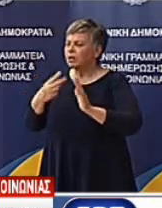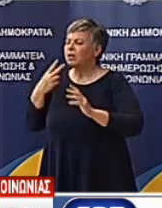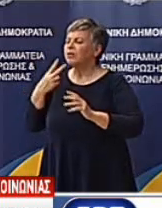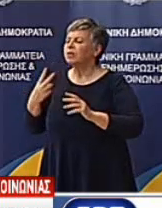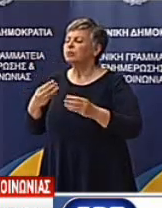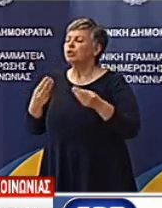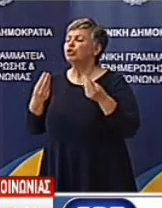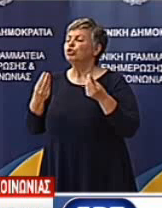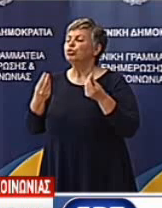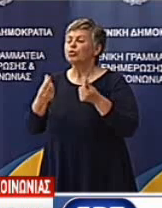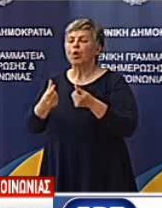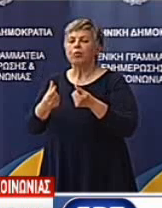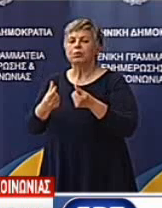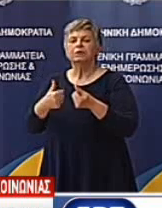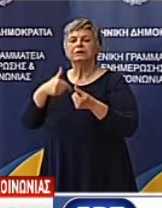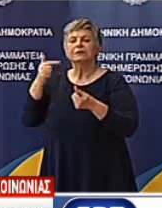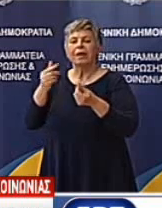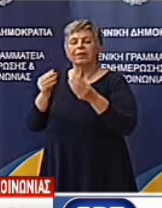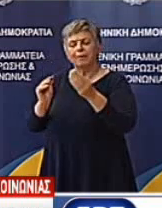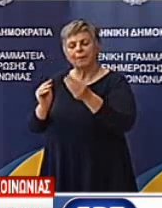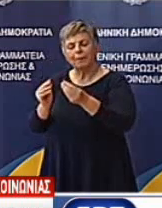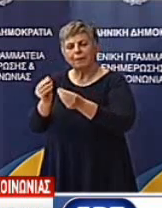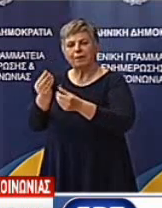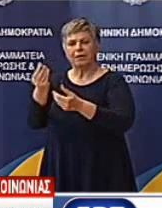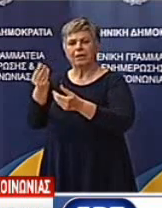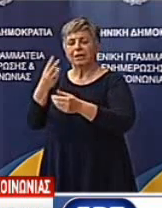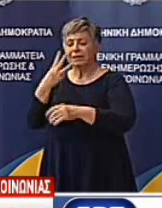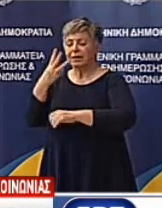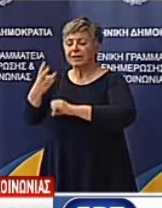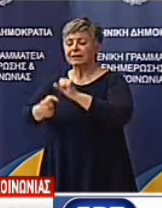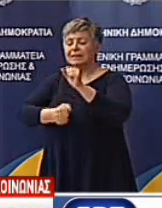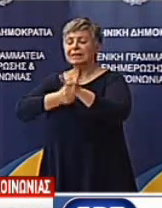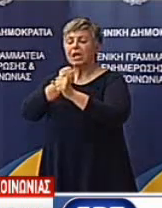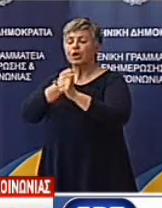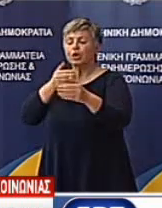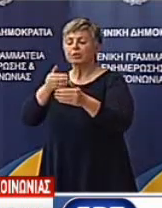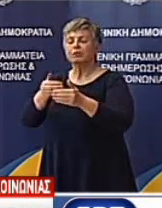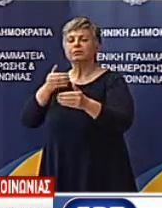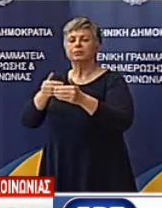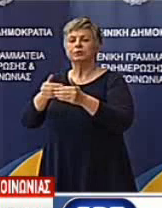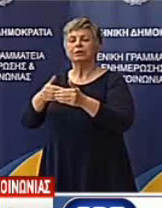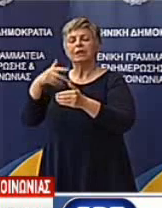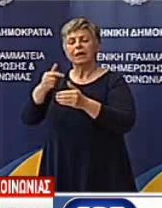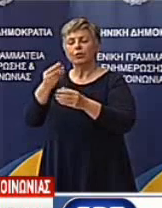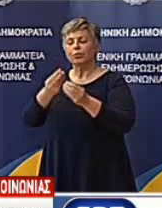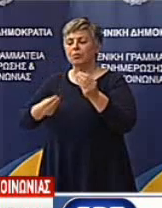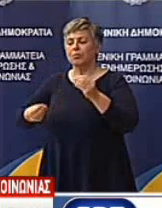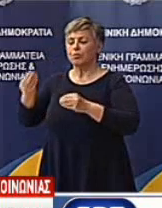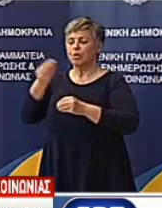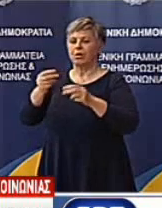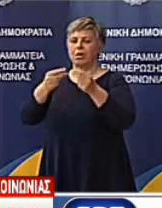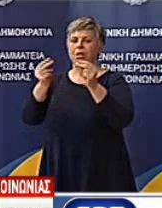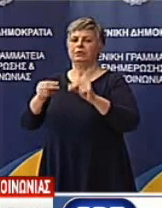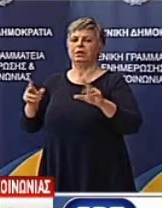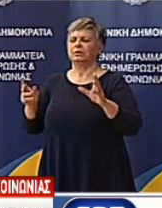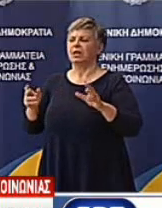όρους, να βελτιώσουμε τις επιπτώσεις αυτής της τριετούς συμφωνίας, προκειμένου στην τριετία να βγούμε από την κρίση, αλλά να